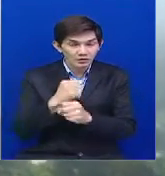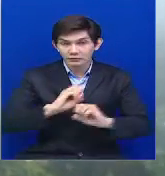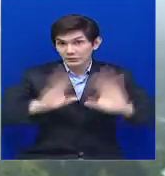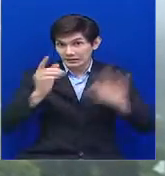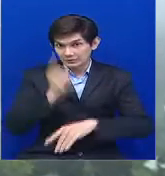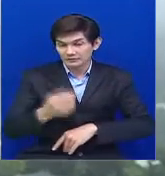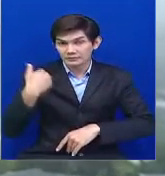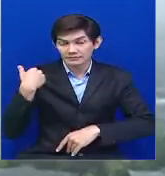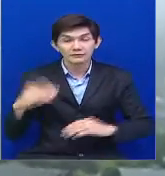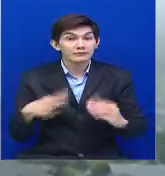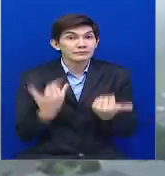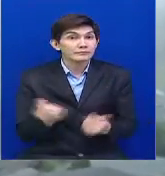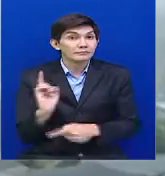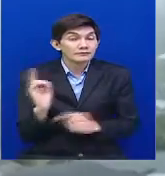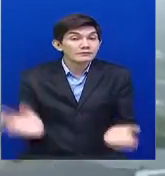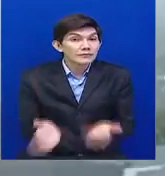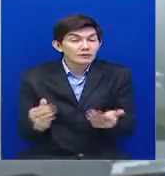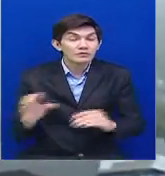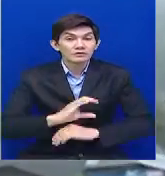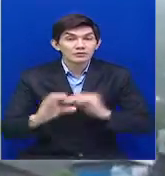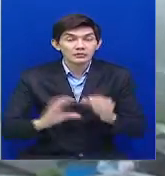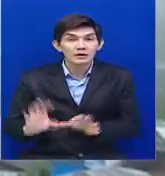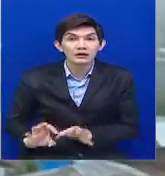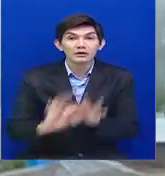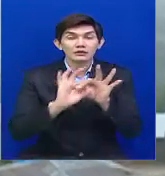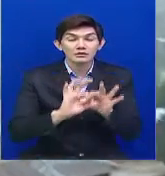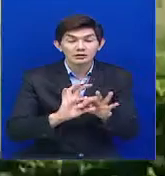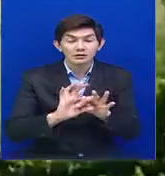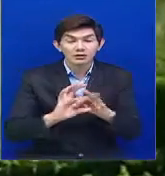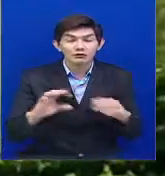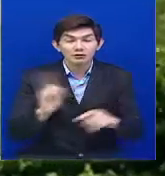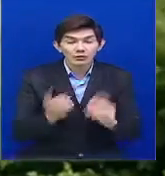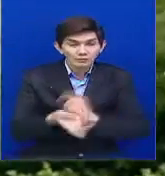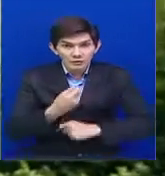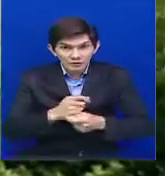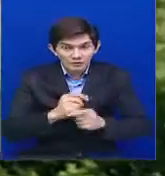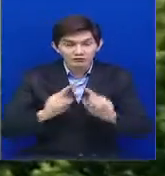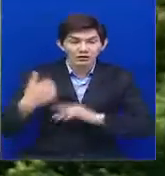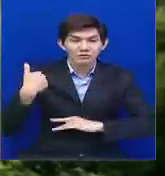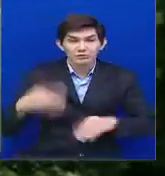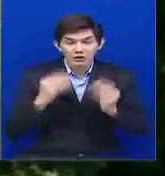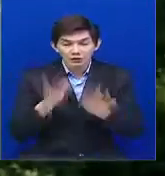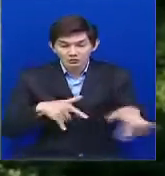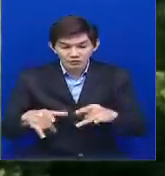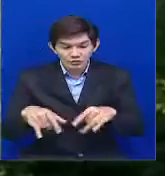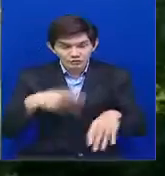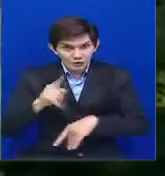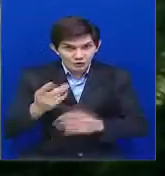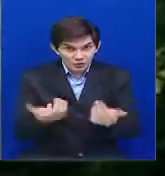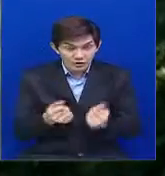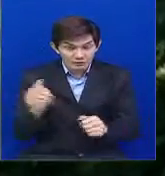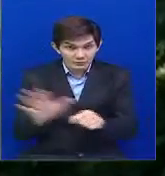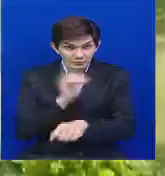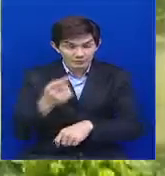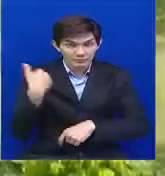ธรรมรวมทั้งการส่งเสริมโครงการที่เกี่ยวเนื่องกับงานศิลปาชีพให้ประชาชนได้รับประโยชน์อย่างเต็มที่